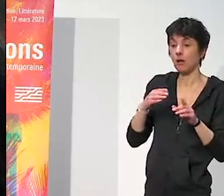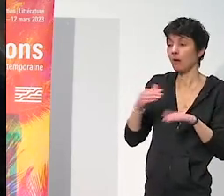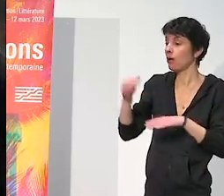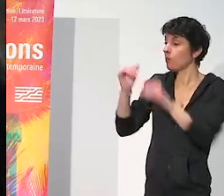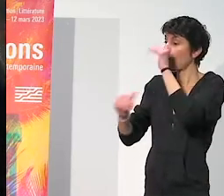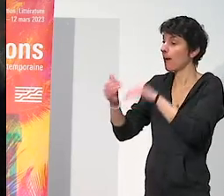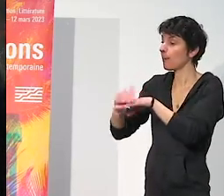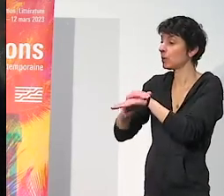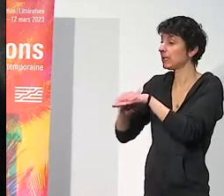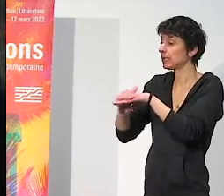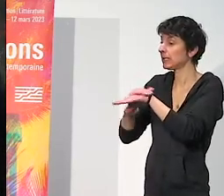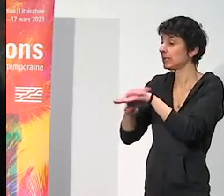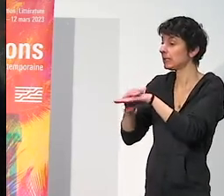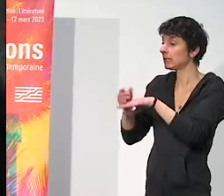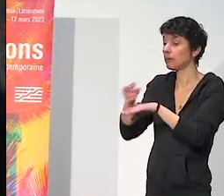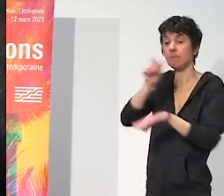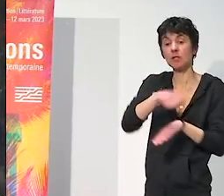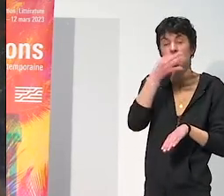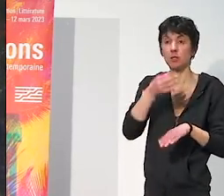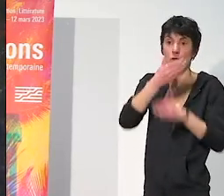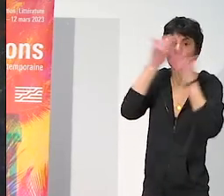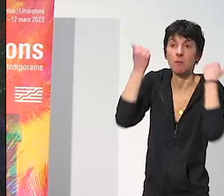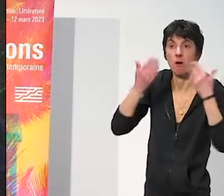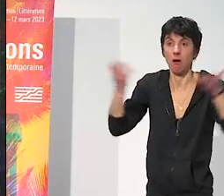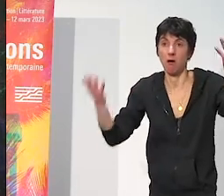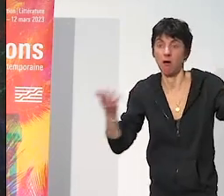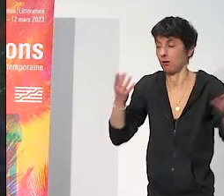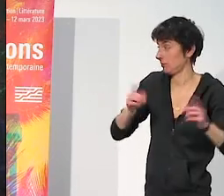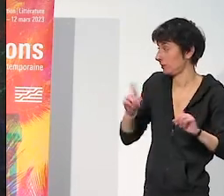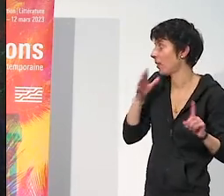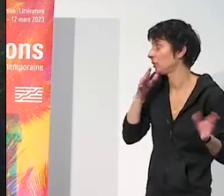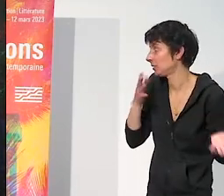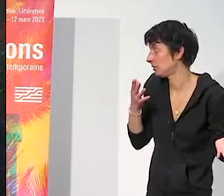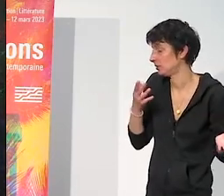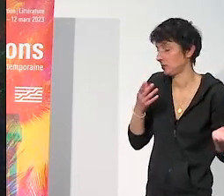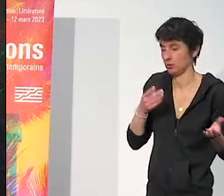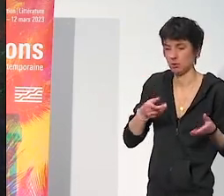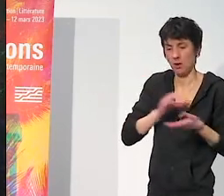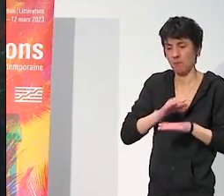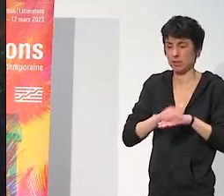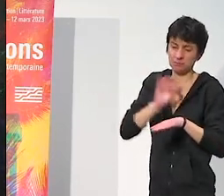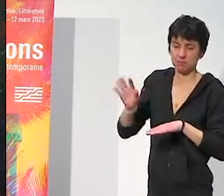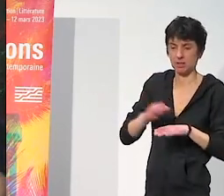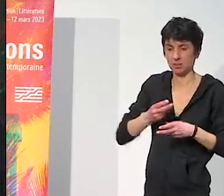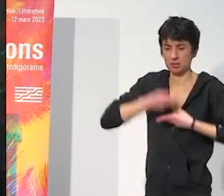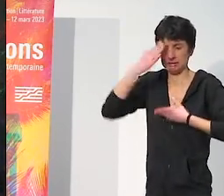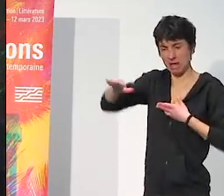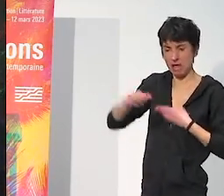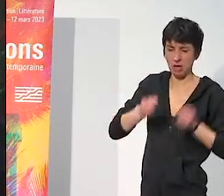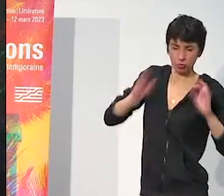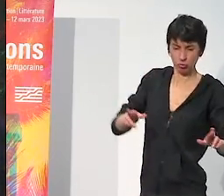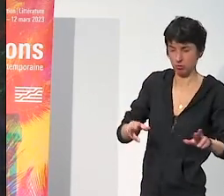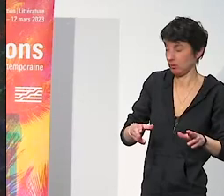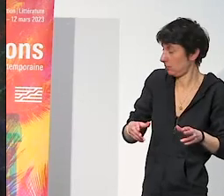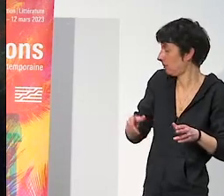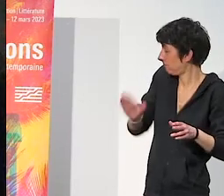avec quelqu'un qui dit « je n'en sais rien, peut-être ». C'est impossible. C'est dommage, parce que ça serait vraiment quelque chose d'intéressant. Ça serait... De crédible. Mais